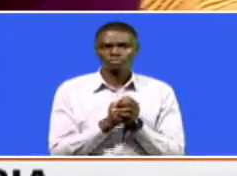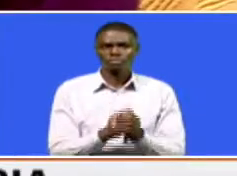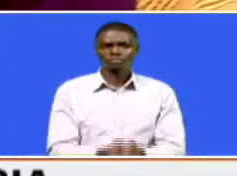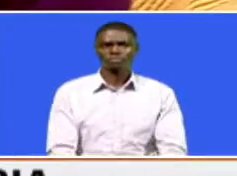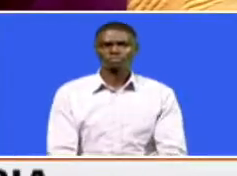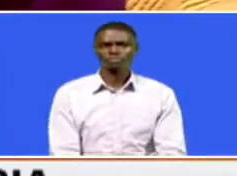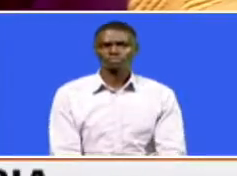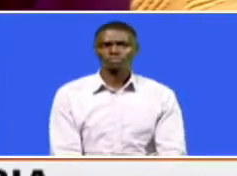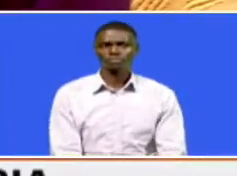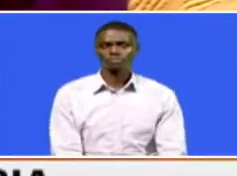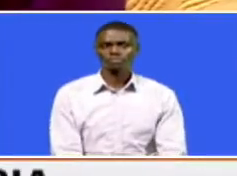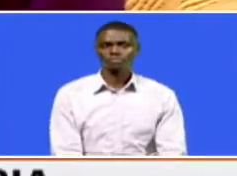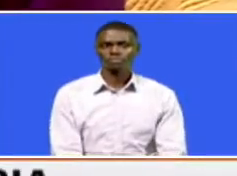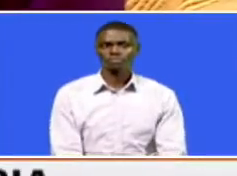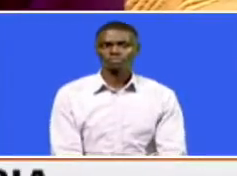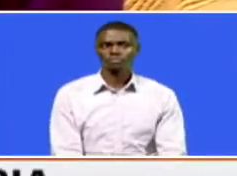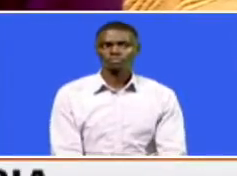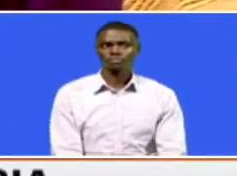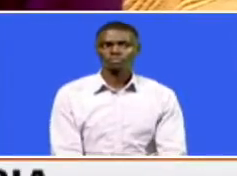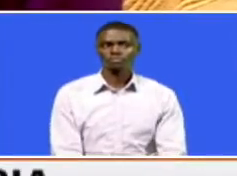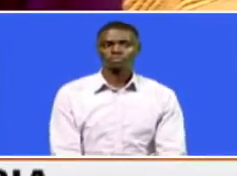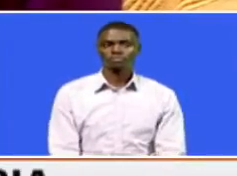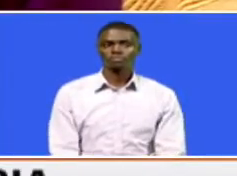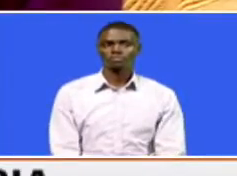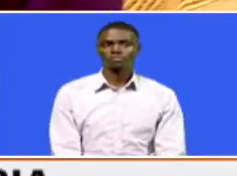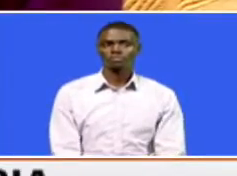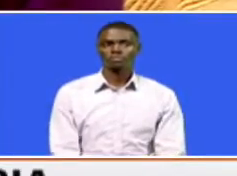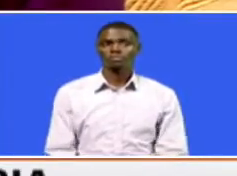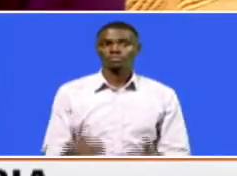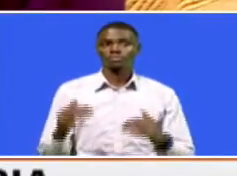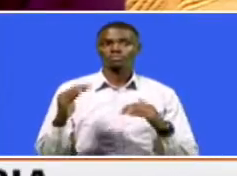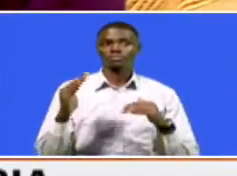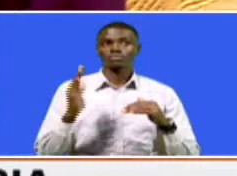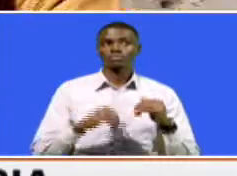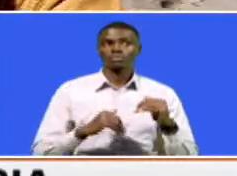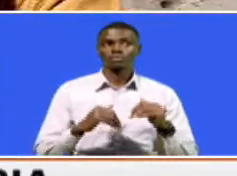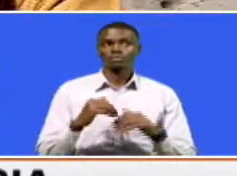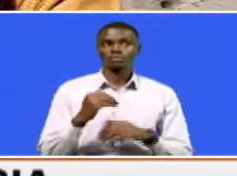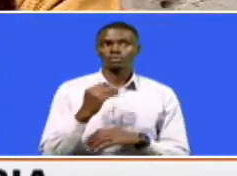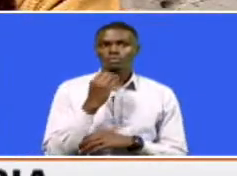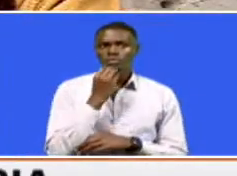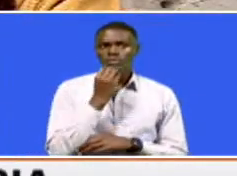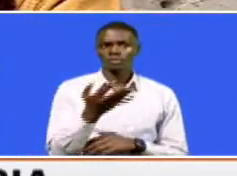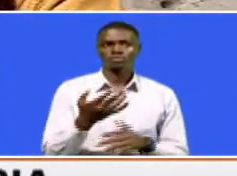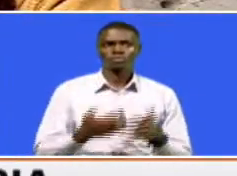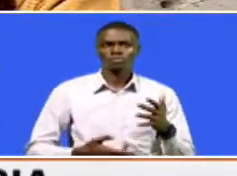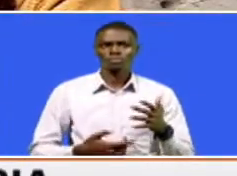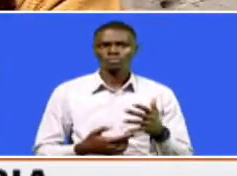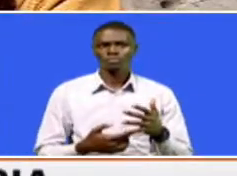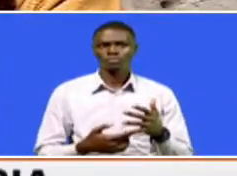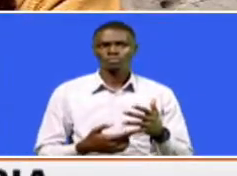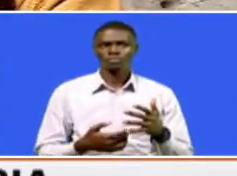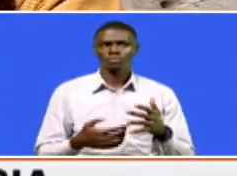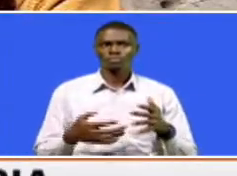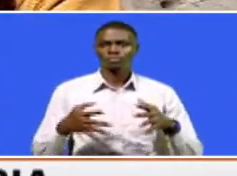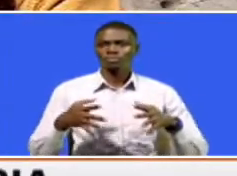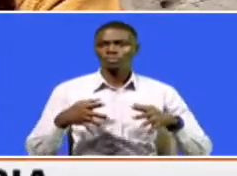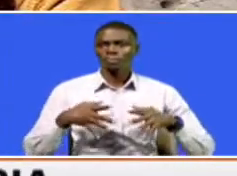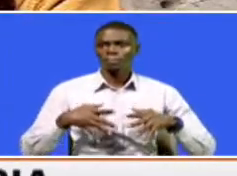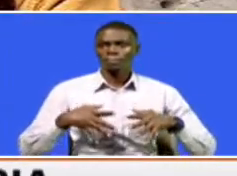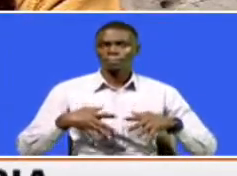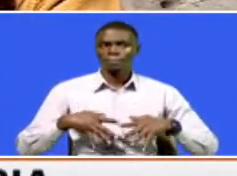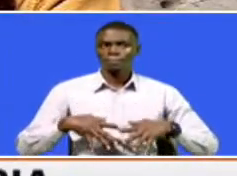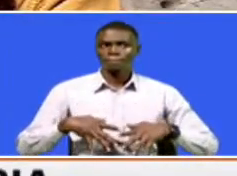mtu. Iwawa tu nimekuambia. Isipokuwa wale madaktari wananipea dawa. Hao ndio wanajua, sijawaambia